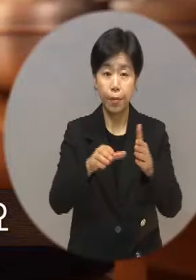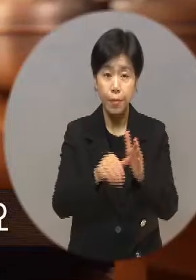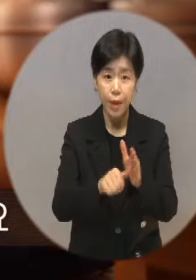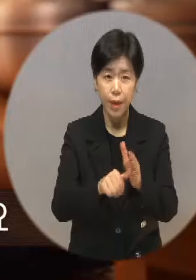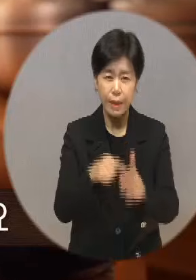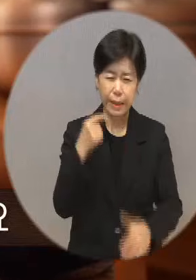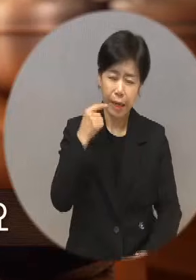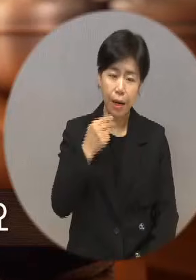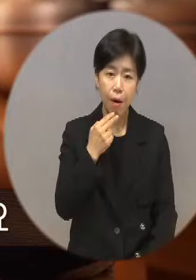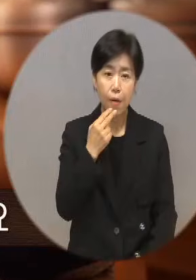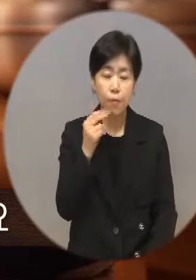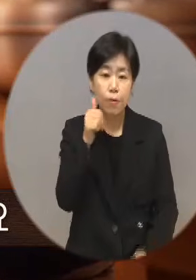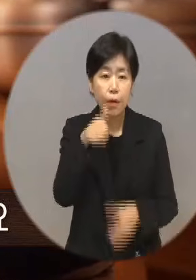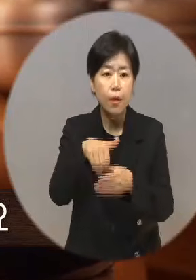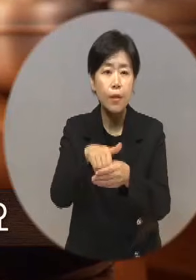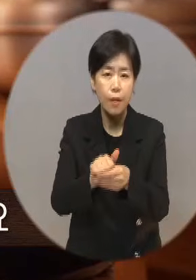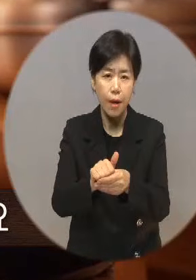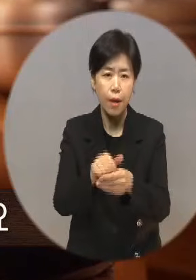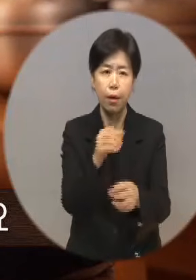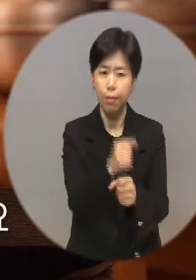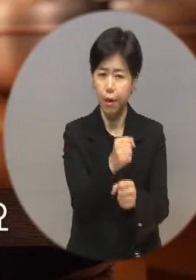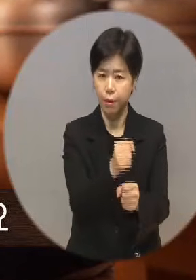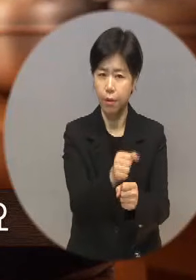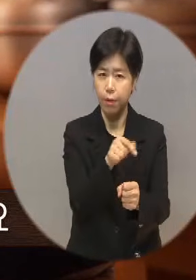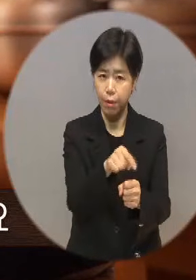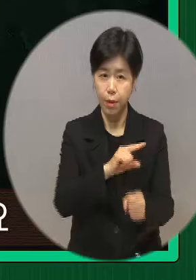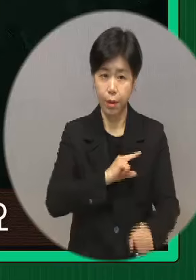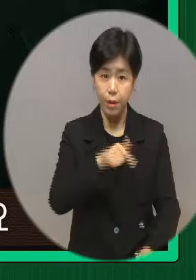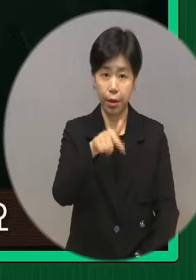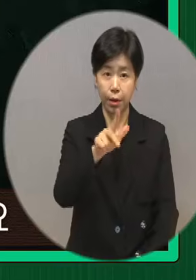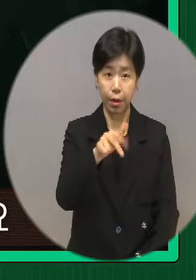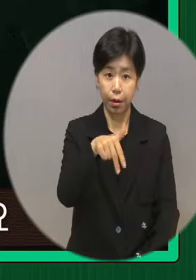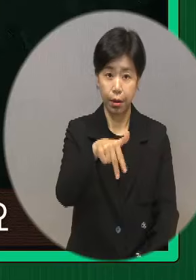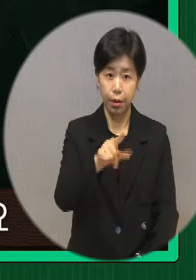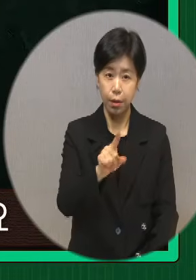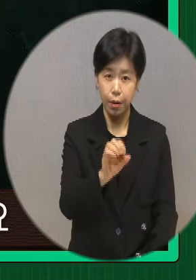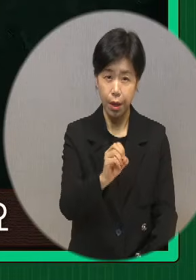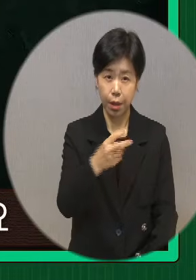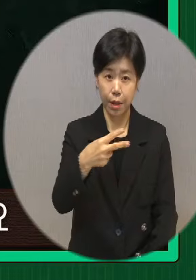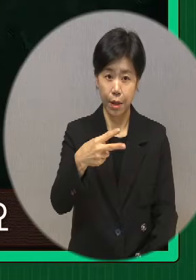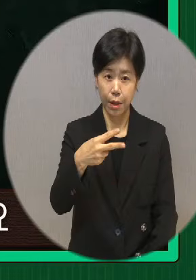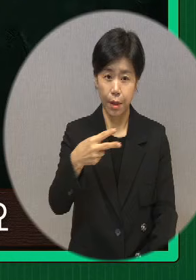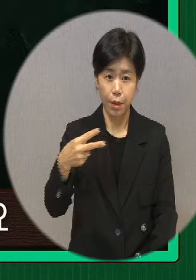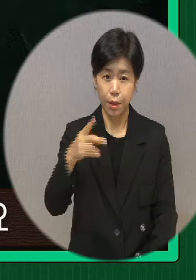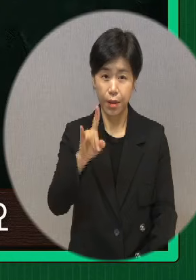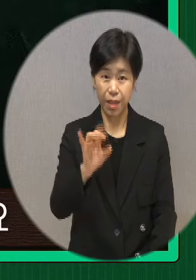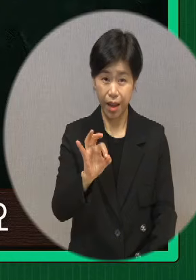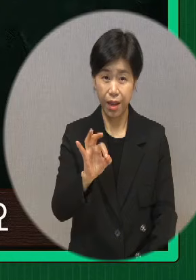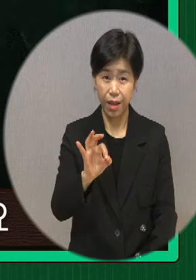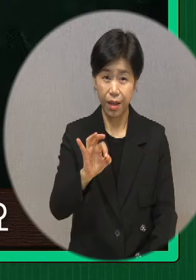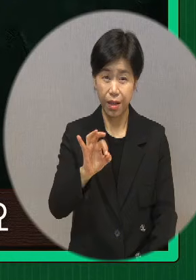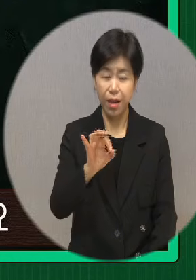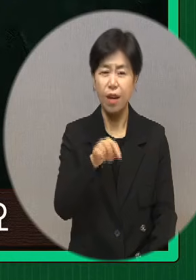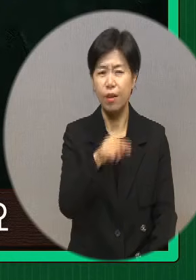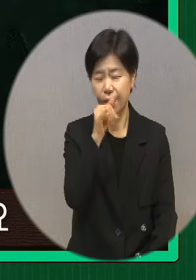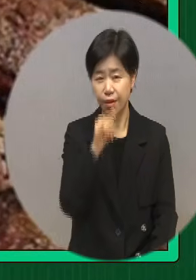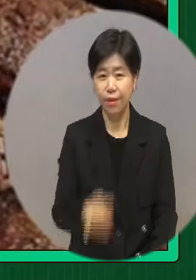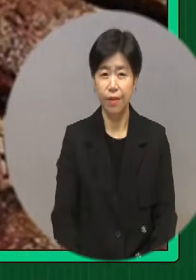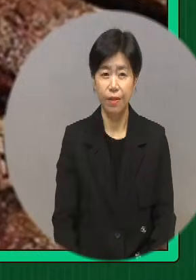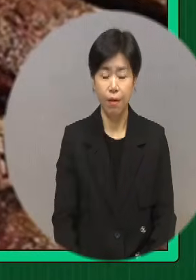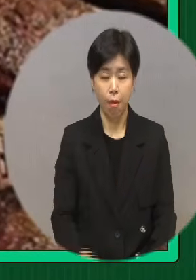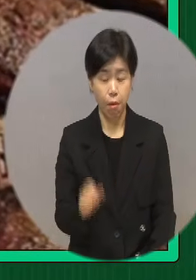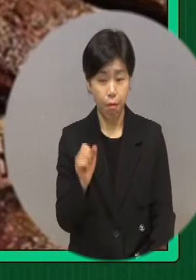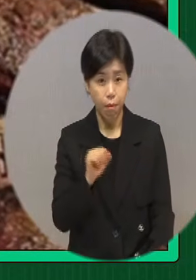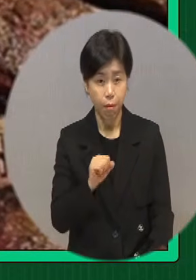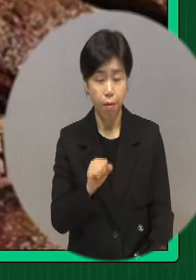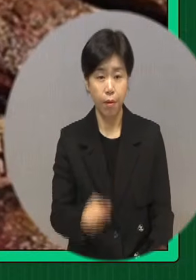짜지 않은 된장을 따로 만들어서 만드는 그런 이제 짜지 않은 장땡이라는 게 있어요. 장땡?